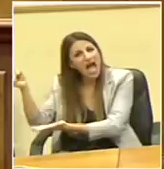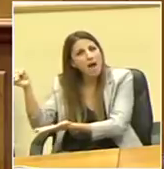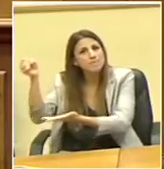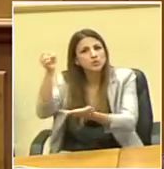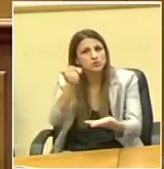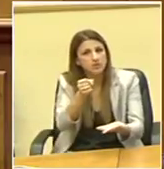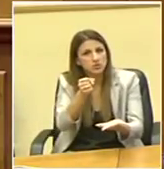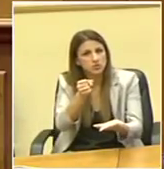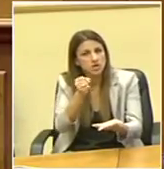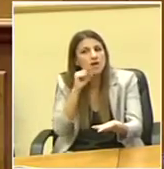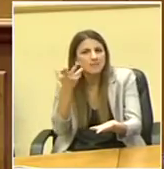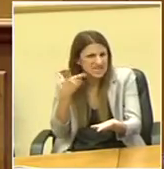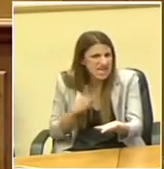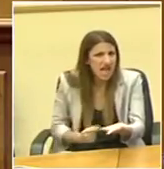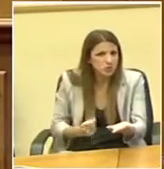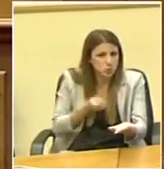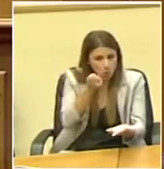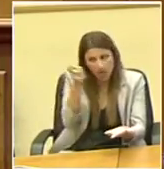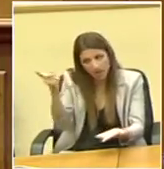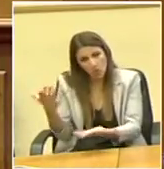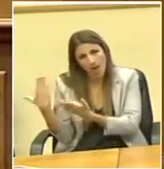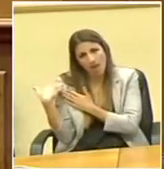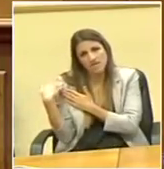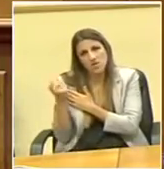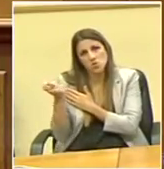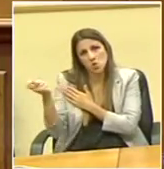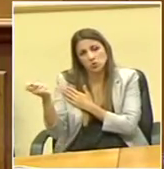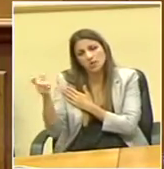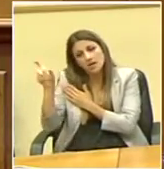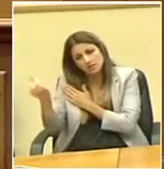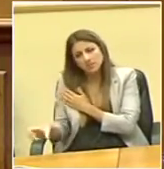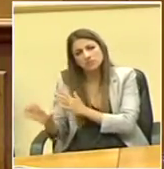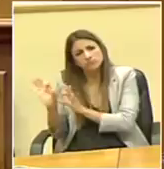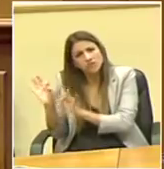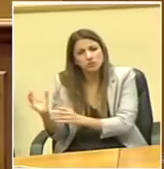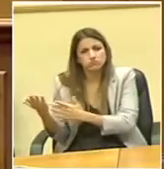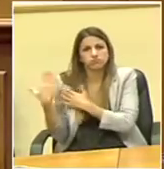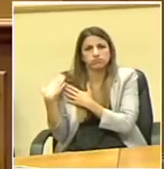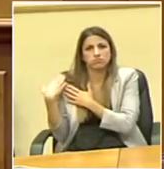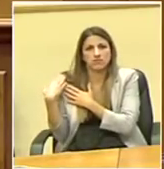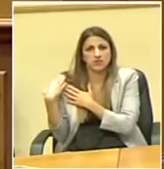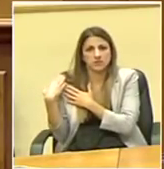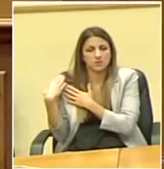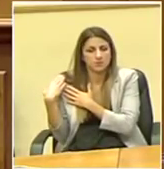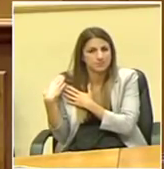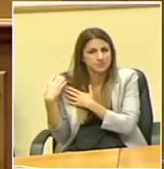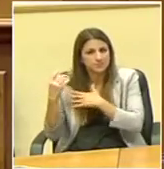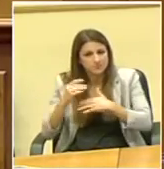ήταν ήταν ο ανεξάρτητος και κύριος υπόχρεος άμεσα.